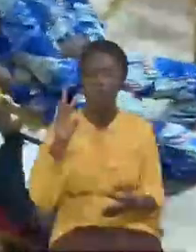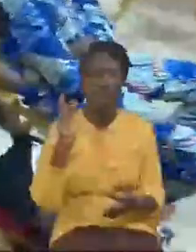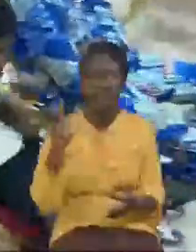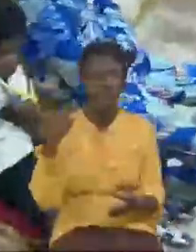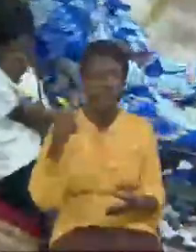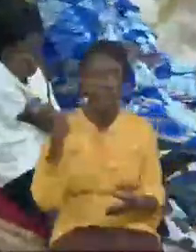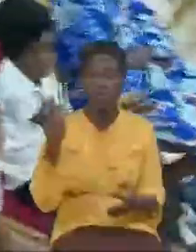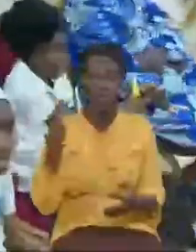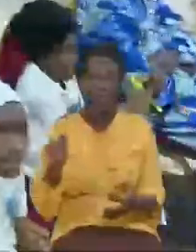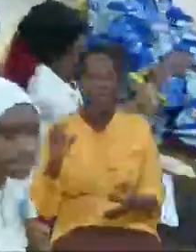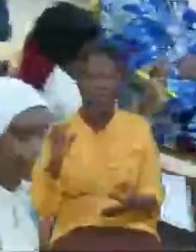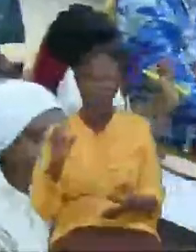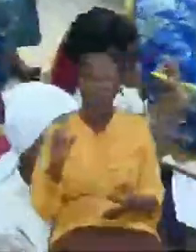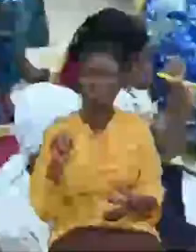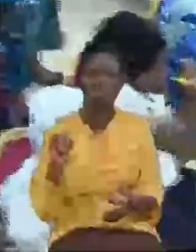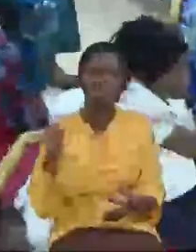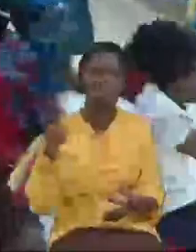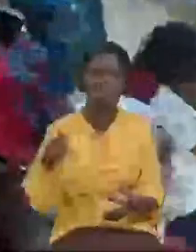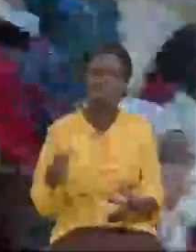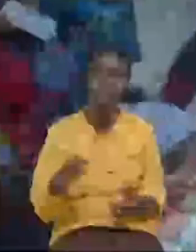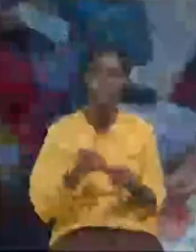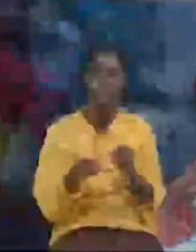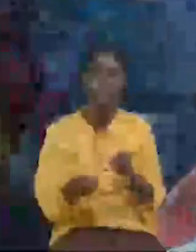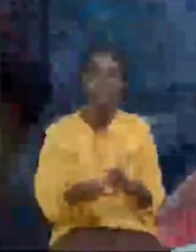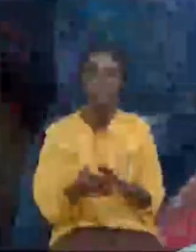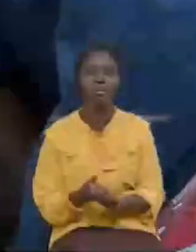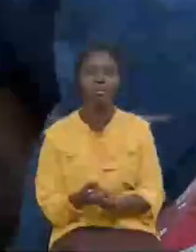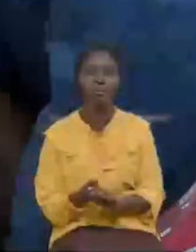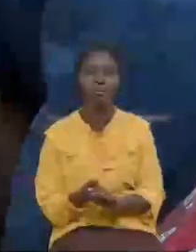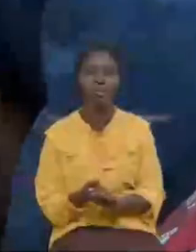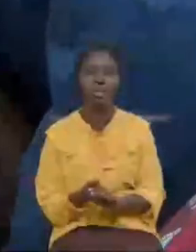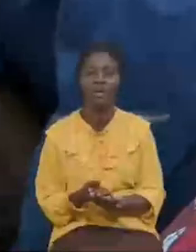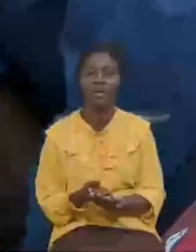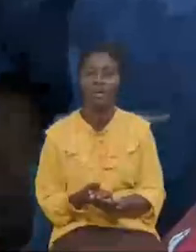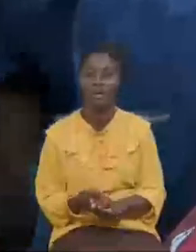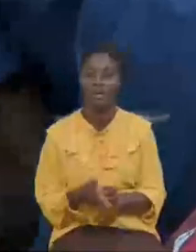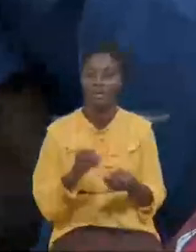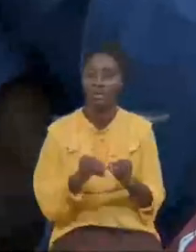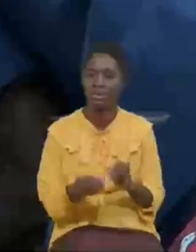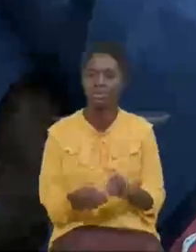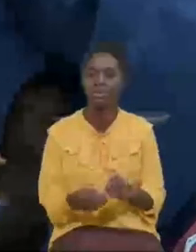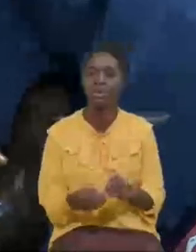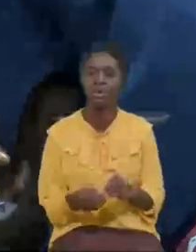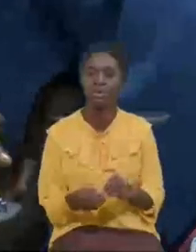54 44 92 62. Je répète.